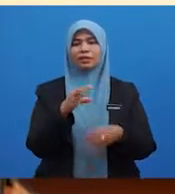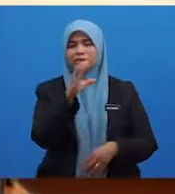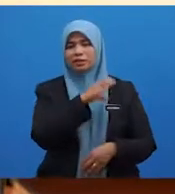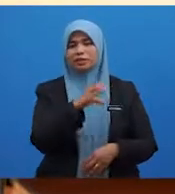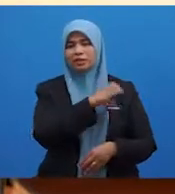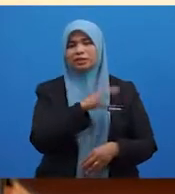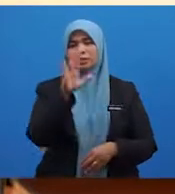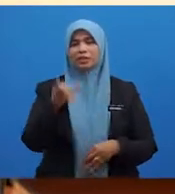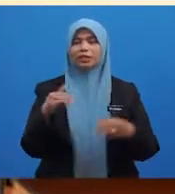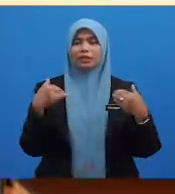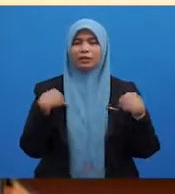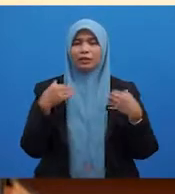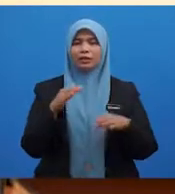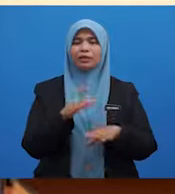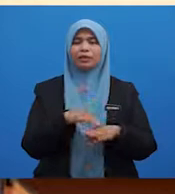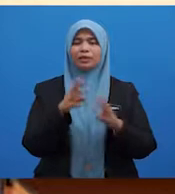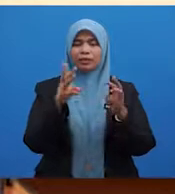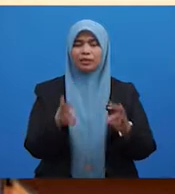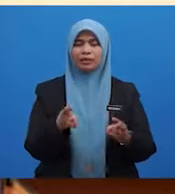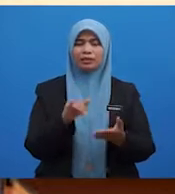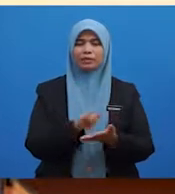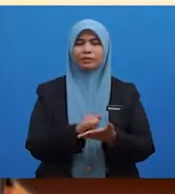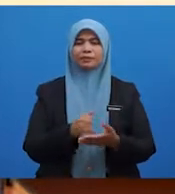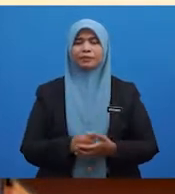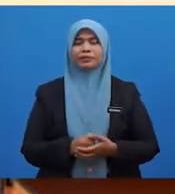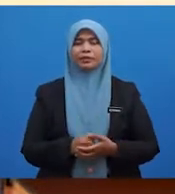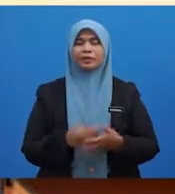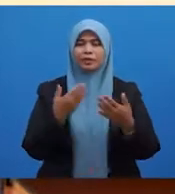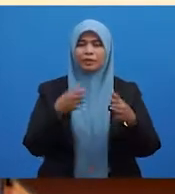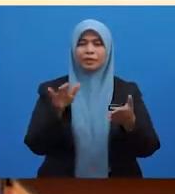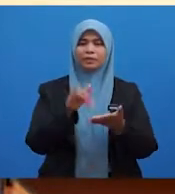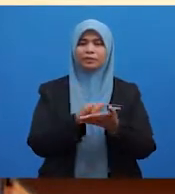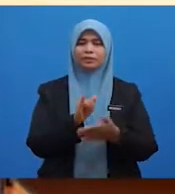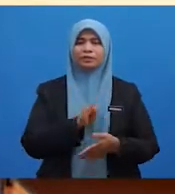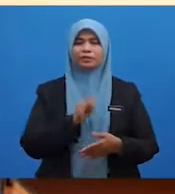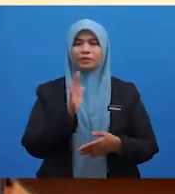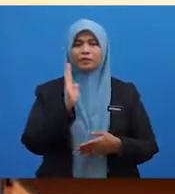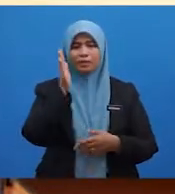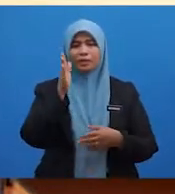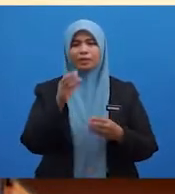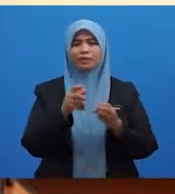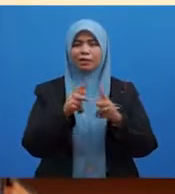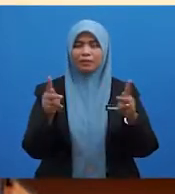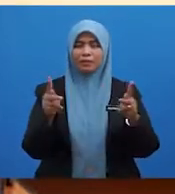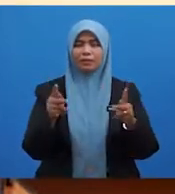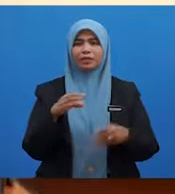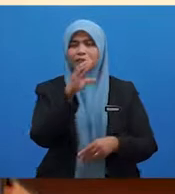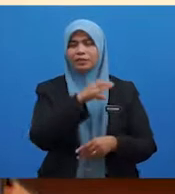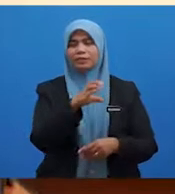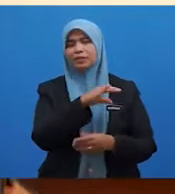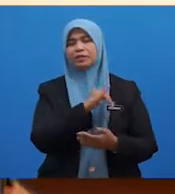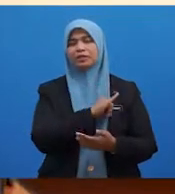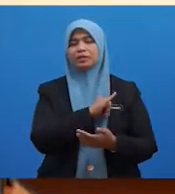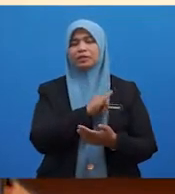ada pada watak tersebut. Kemudian, saya akan kembangkan ciri